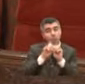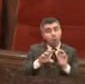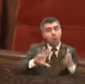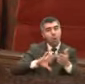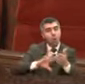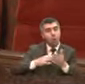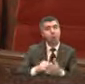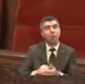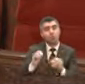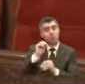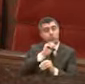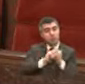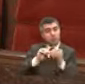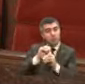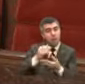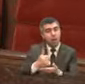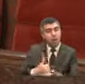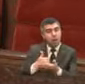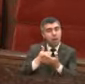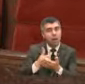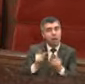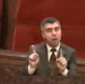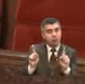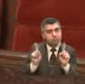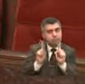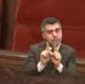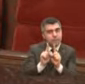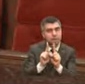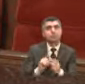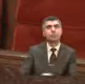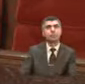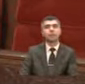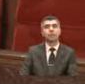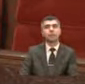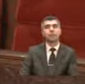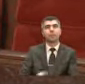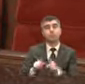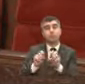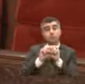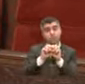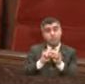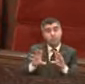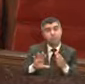راه فيه كذلك مجموعه ديال الخدمات بما فيها الاستقبال والقبول من خلال يعني تعميم ديال الانظمه